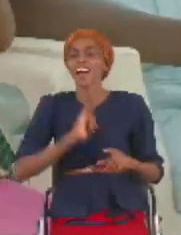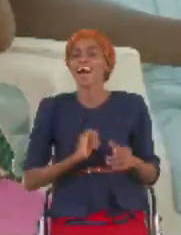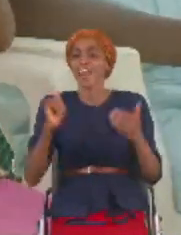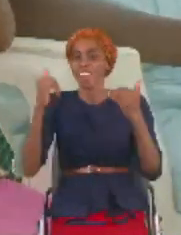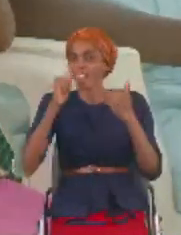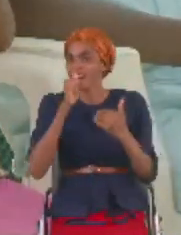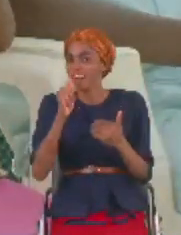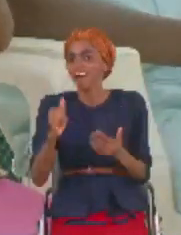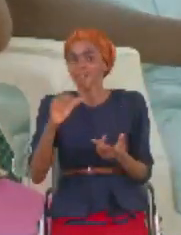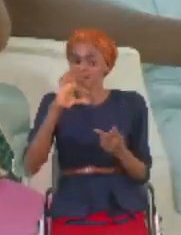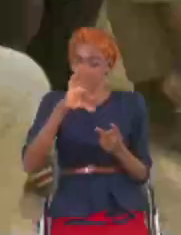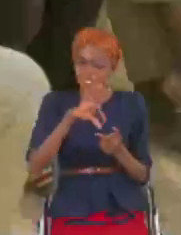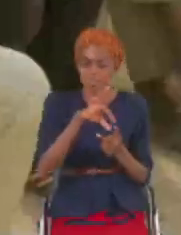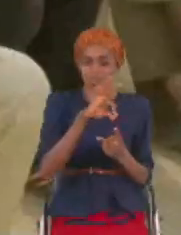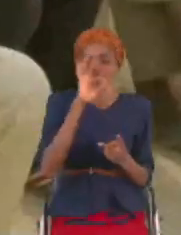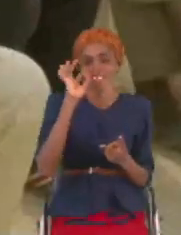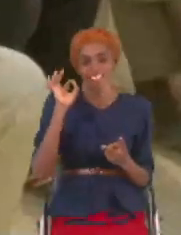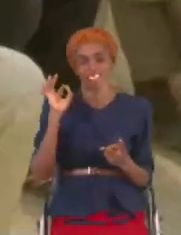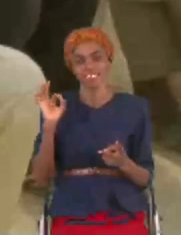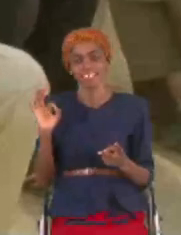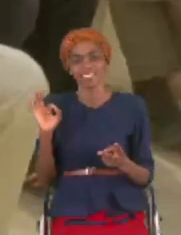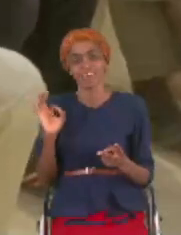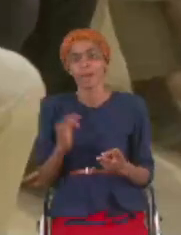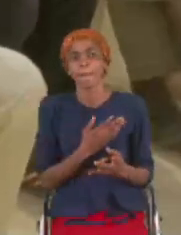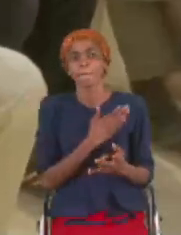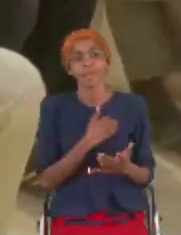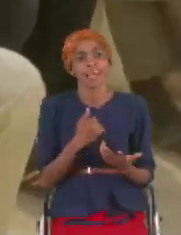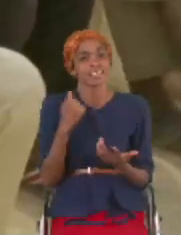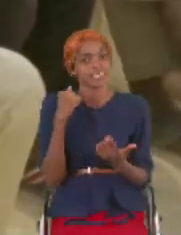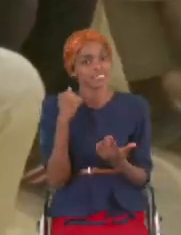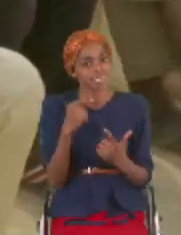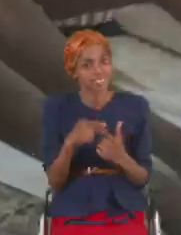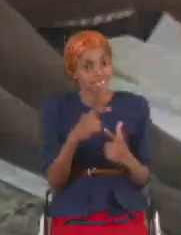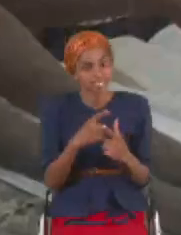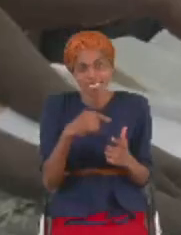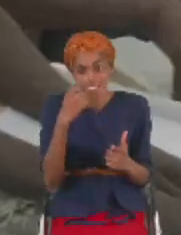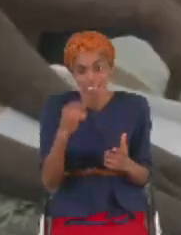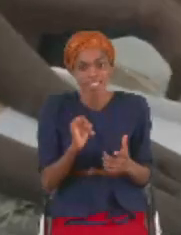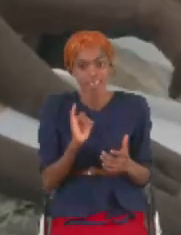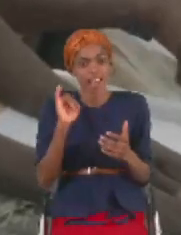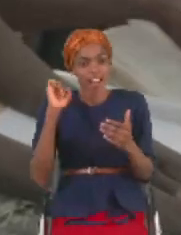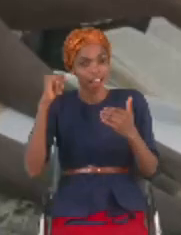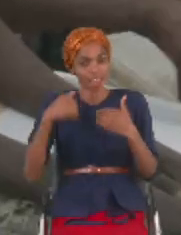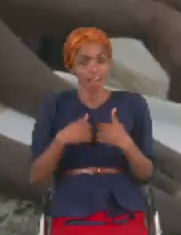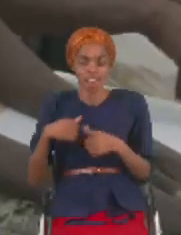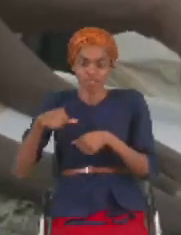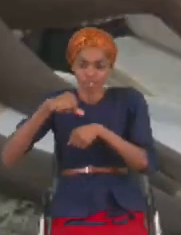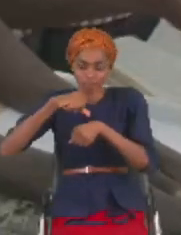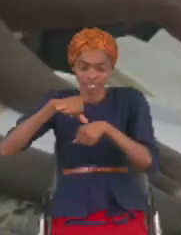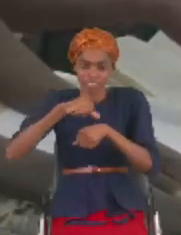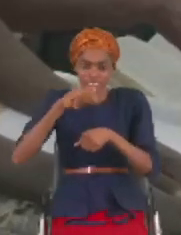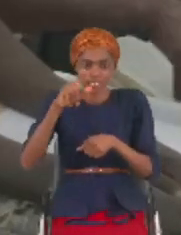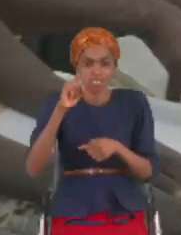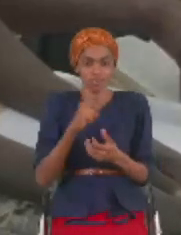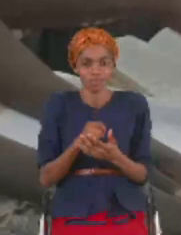voix je suis choisi est dit et je vous ai établir